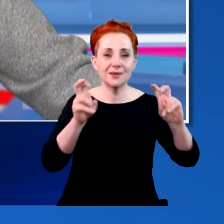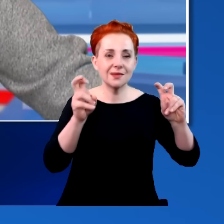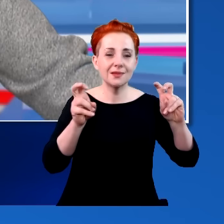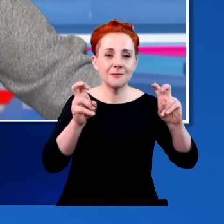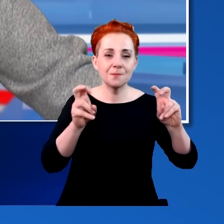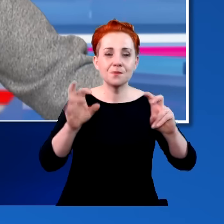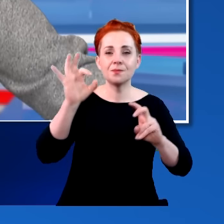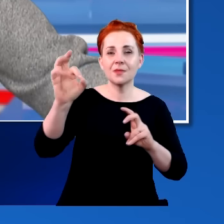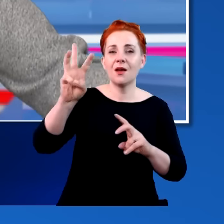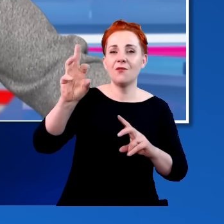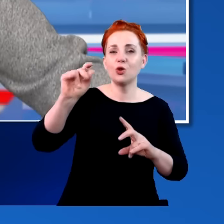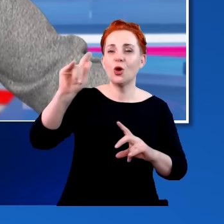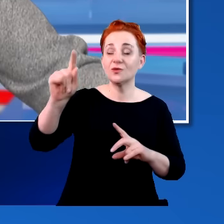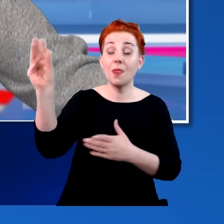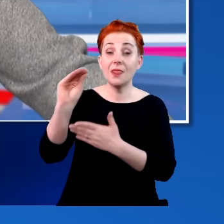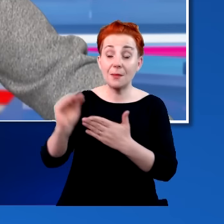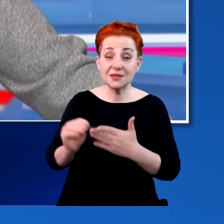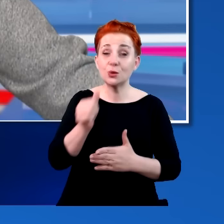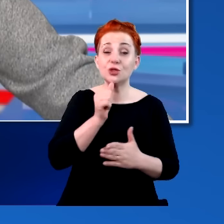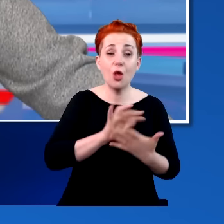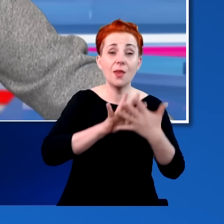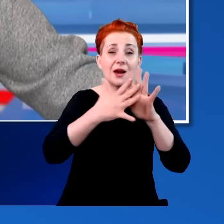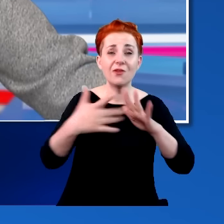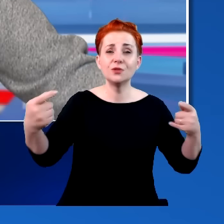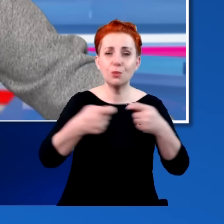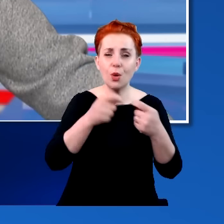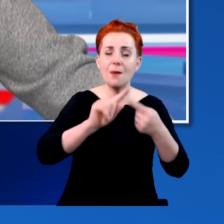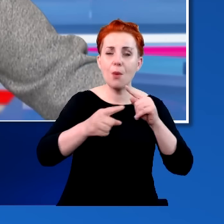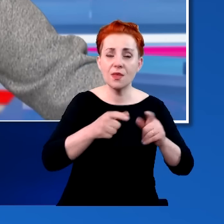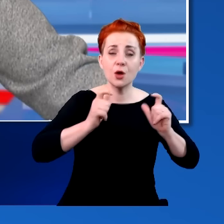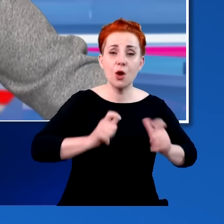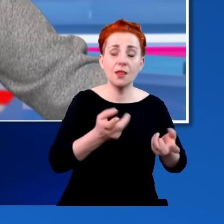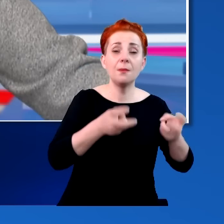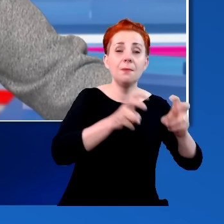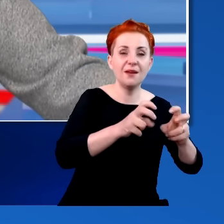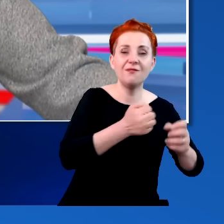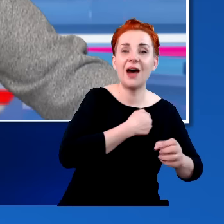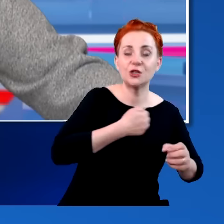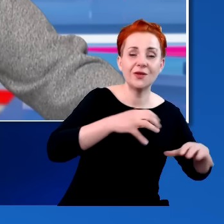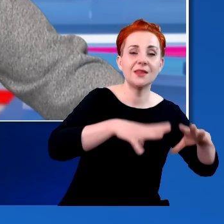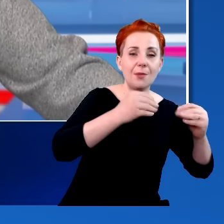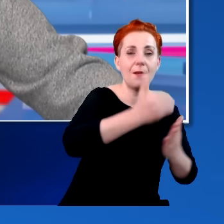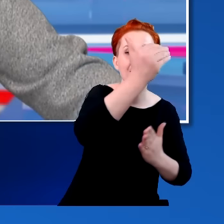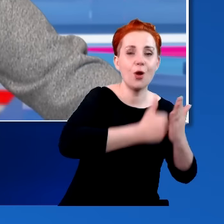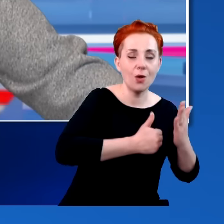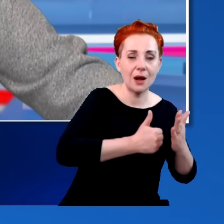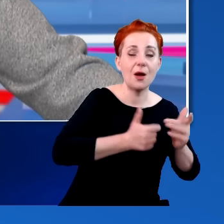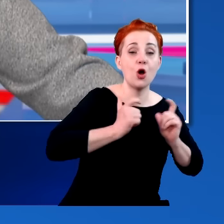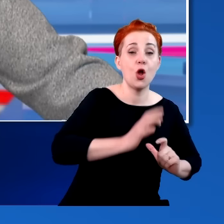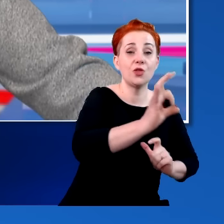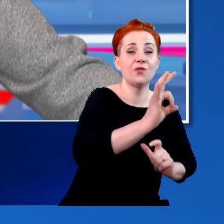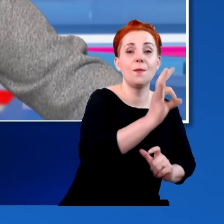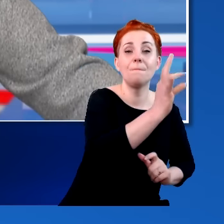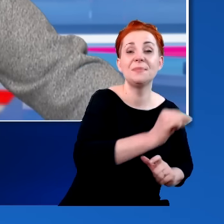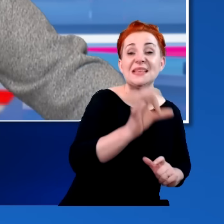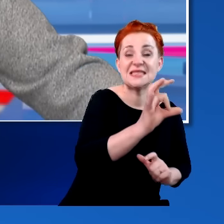Janusza Wojciechowskiego, który napisał, że zielona reforma wspólnej polityki rolnej powstała w Warszawie i nazywała się najpierw programem rolnym PiS-u. Więc to są słowa